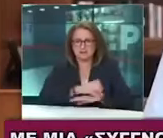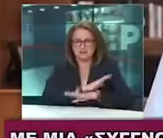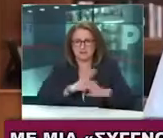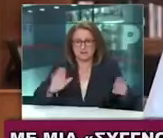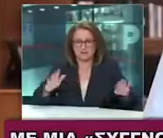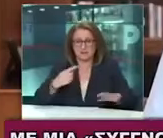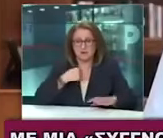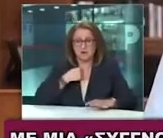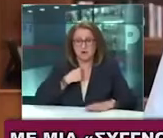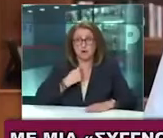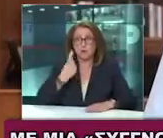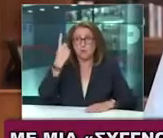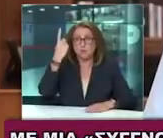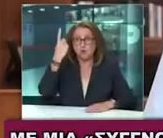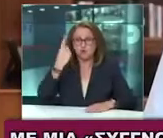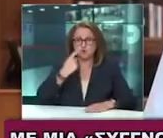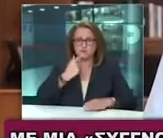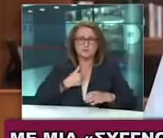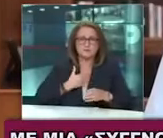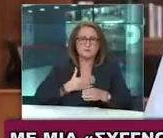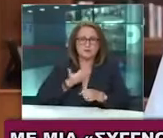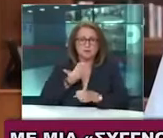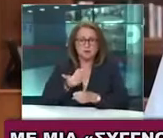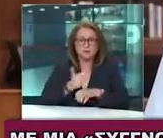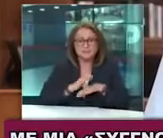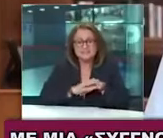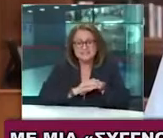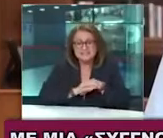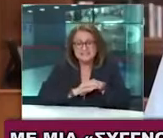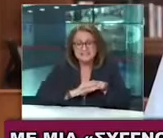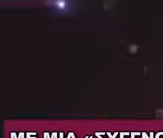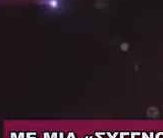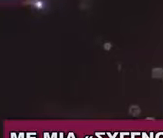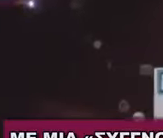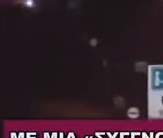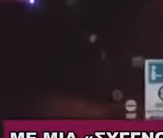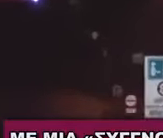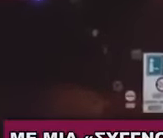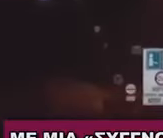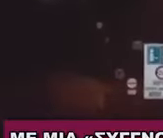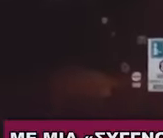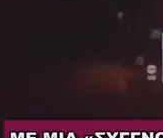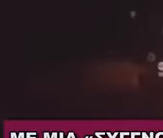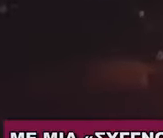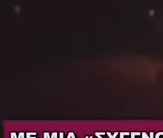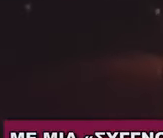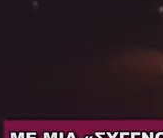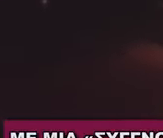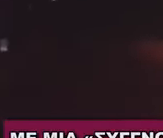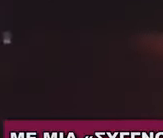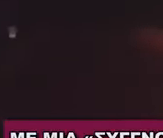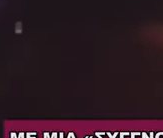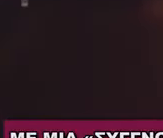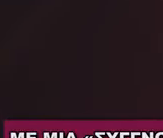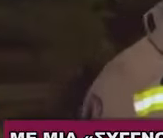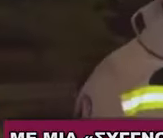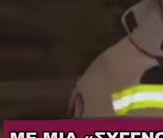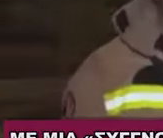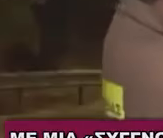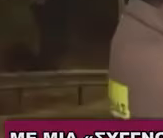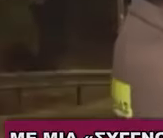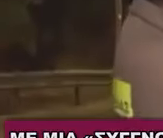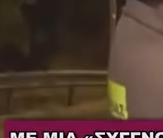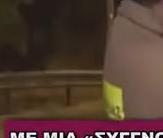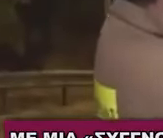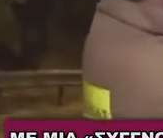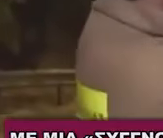και πρώτος εγώ, ζητώ συγγνώμη για τις όποιες αδυναμίες υπήρξαν. Τρεις ώρες δεν υπάρχει ούτε ένα περιοριστικό εδώ